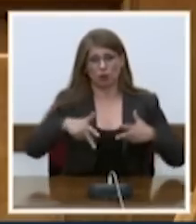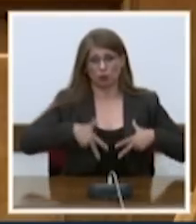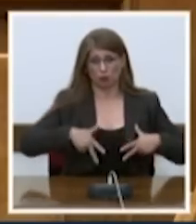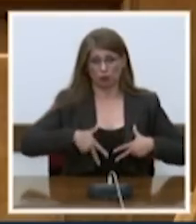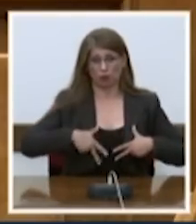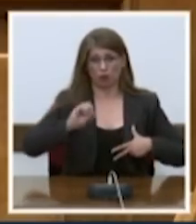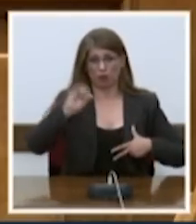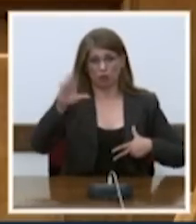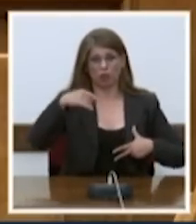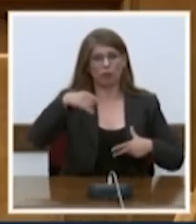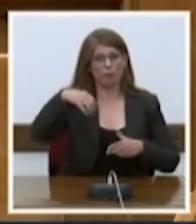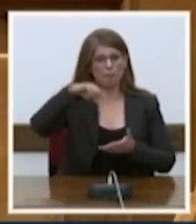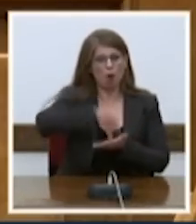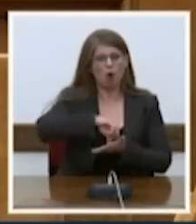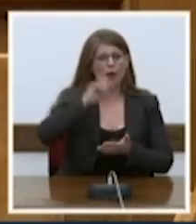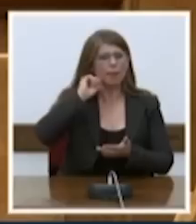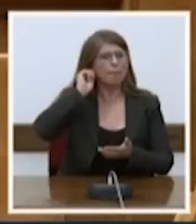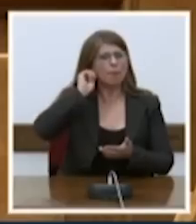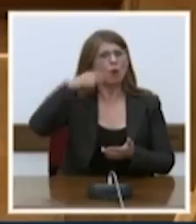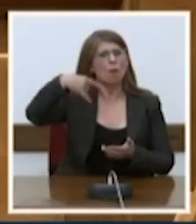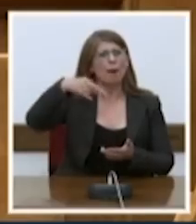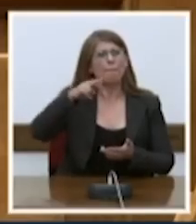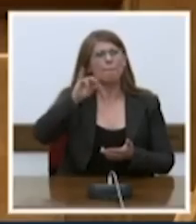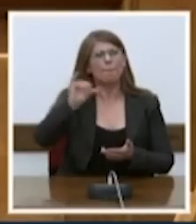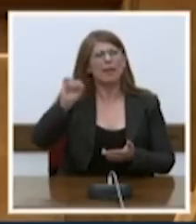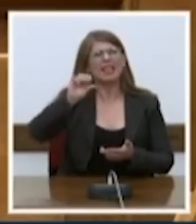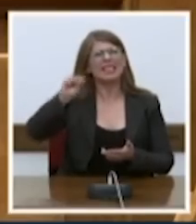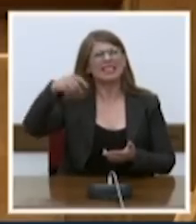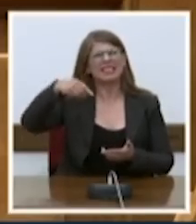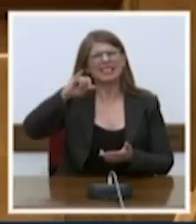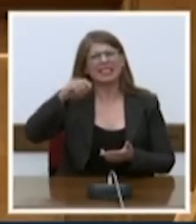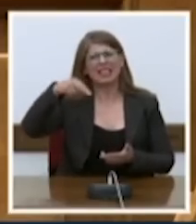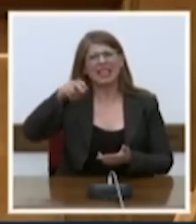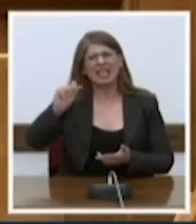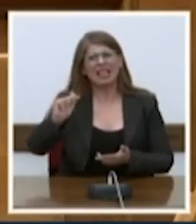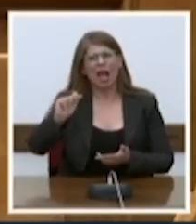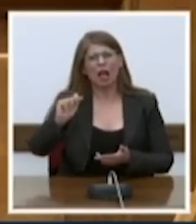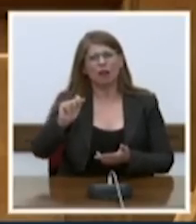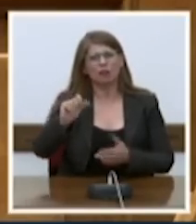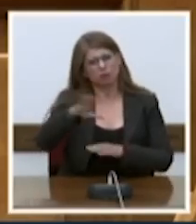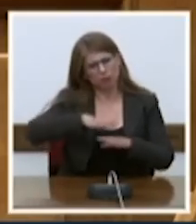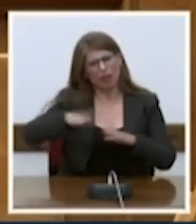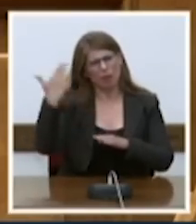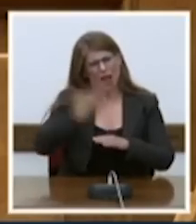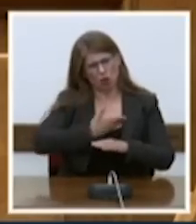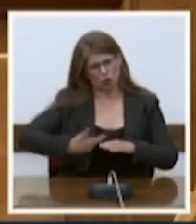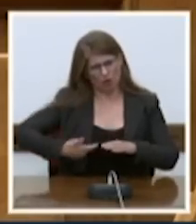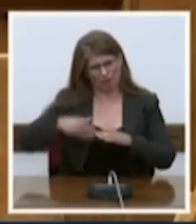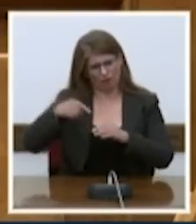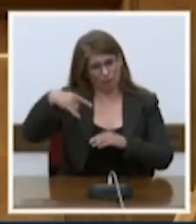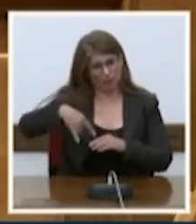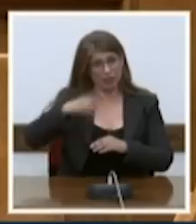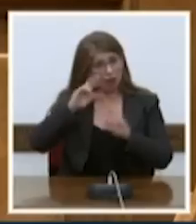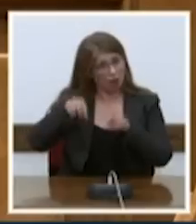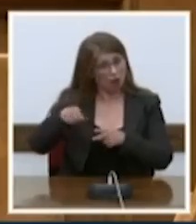στην Πρίστινα. Και αυτό τη στιγμή που η Τουρκία επιδιώκει να επιβάλλει την αναγνώριση